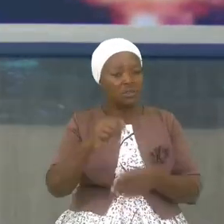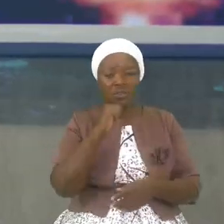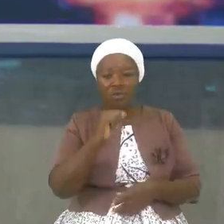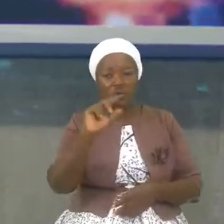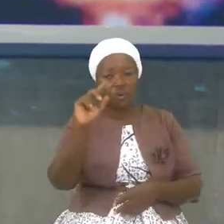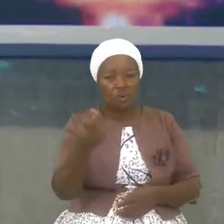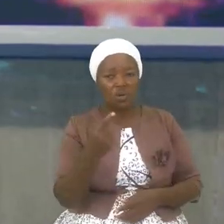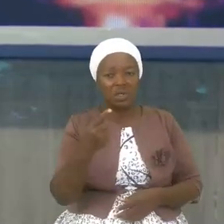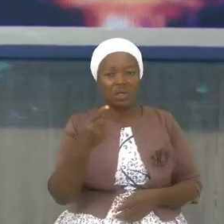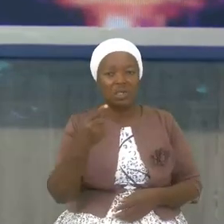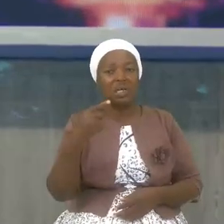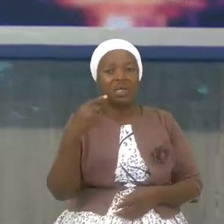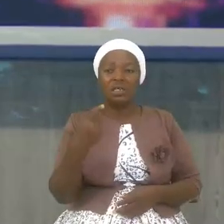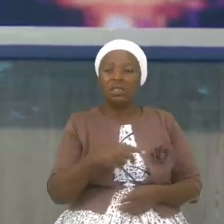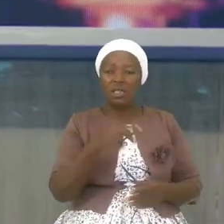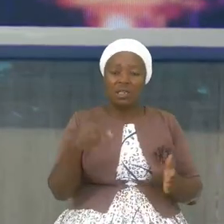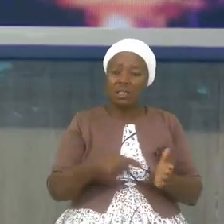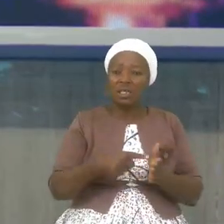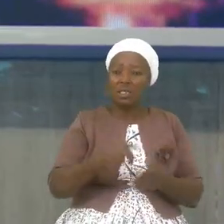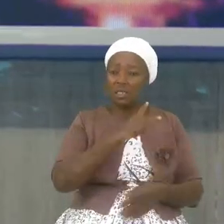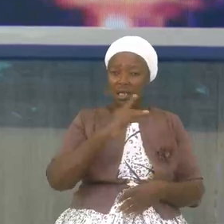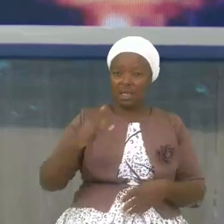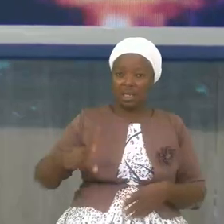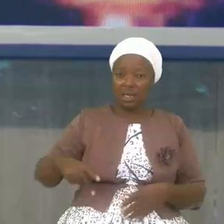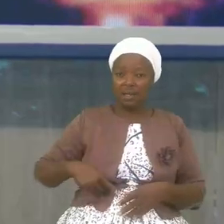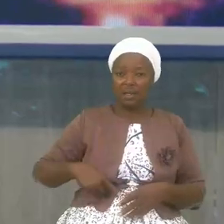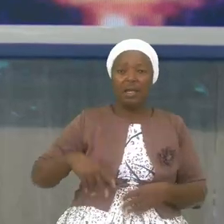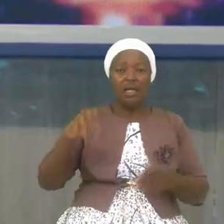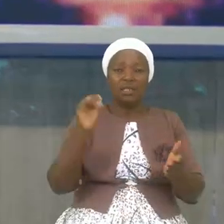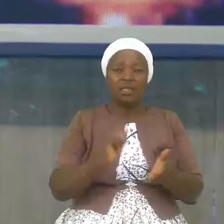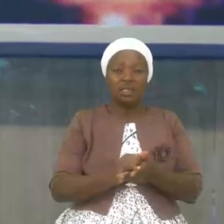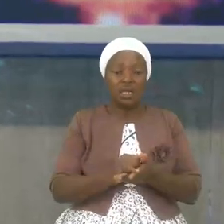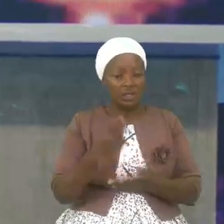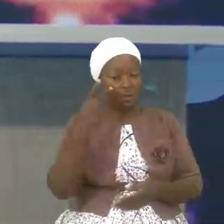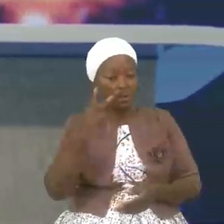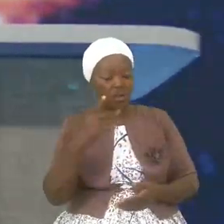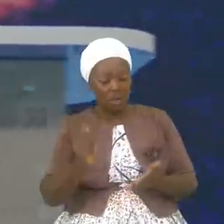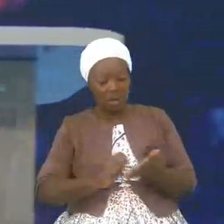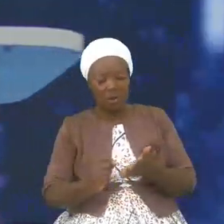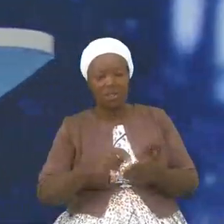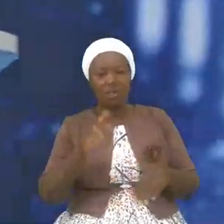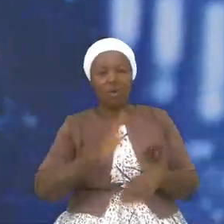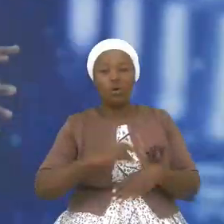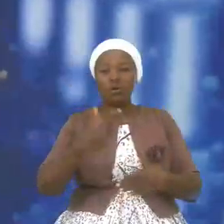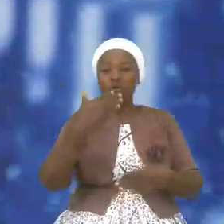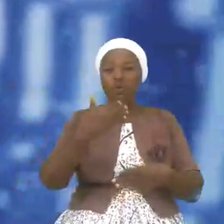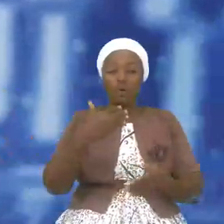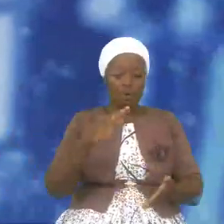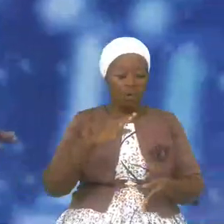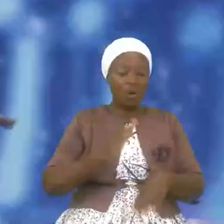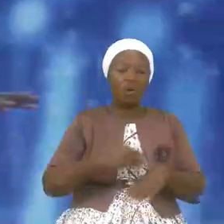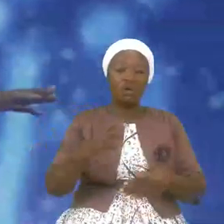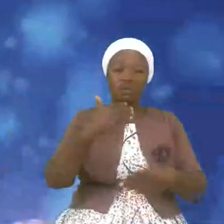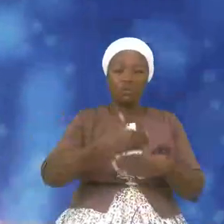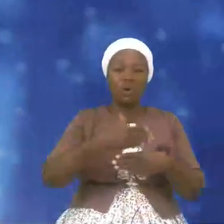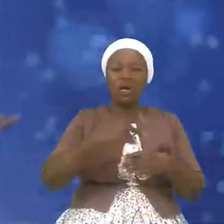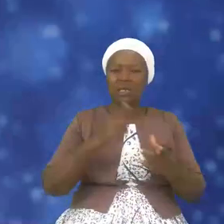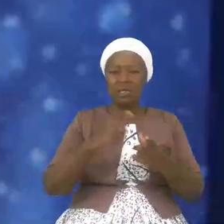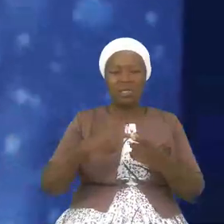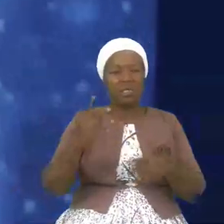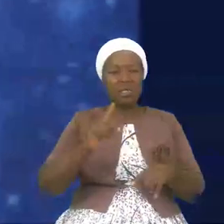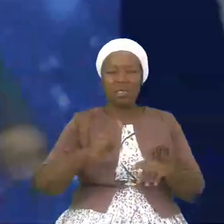pas seulement Belshazzar qui a vu l'écrit au mur, l'écriture au mur, mais